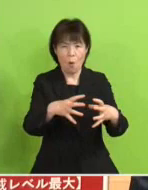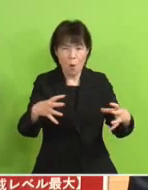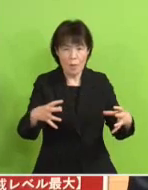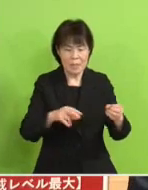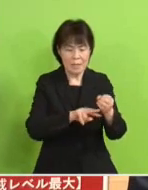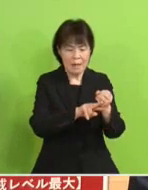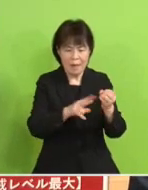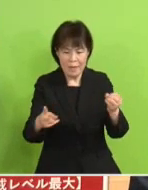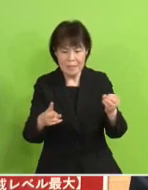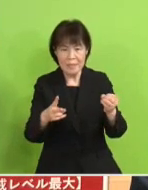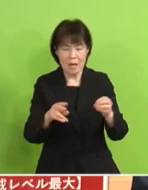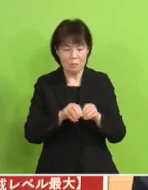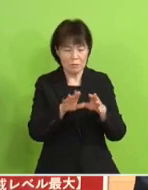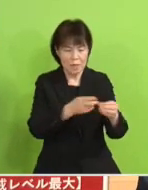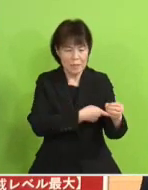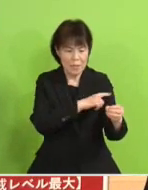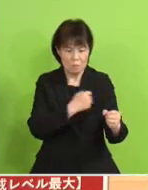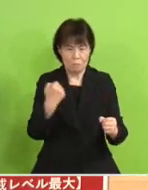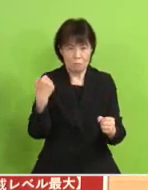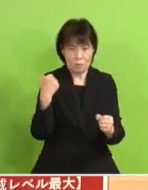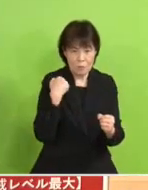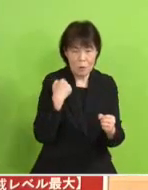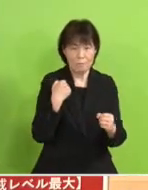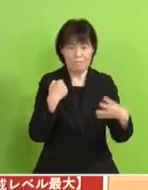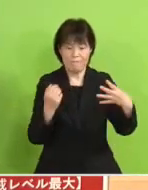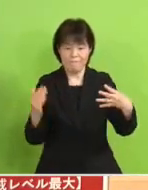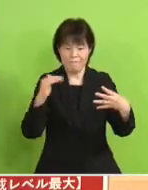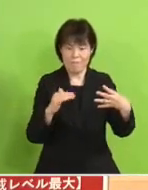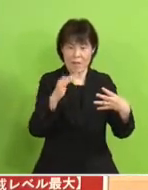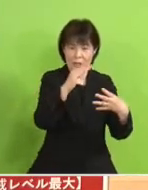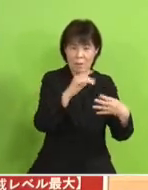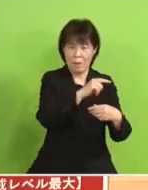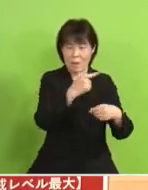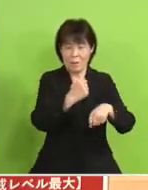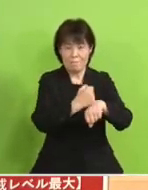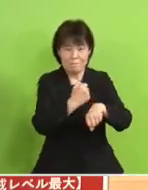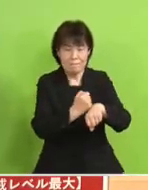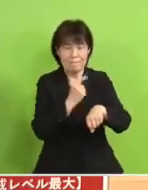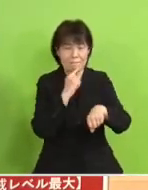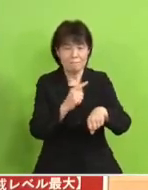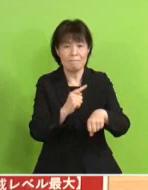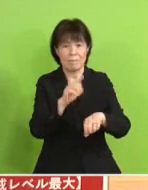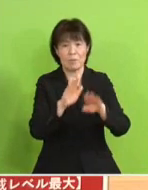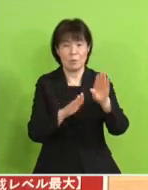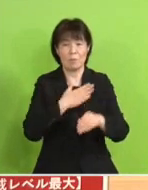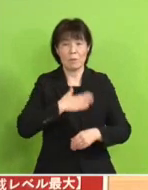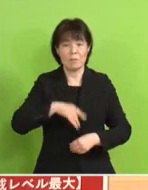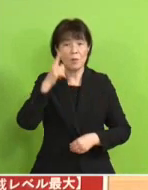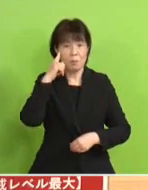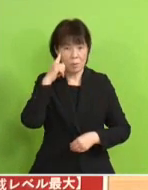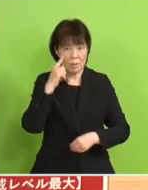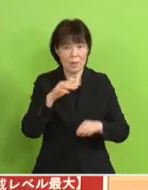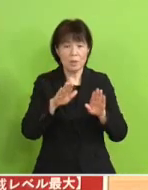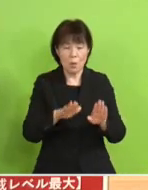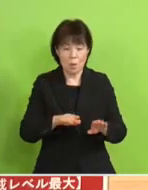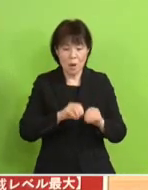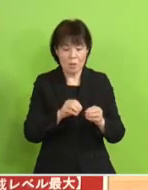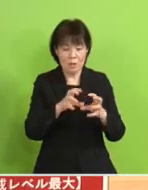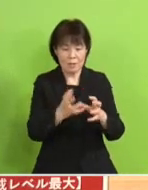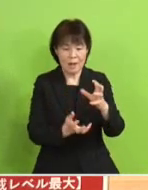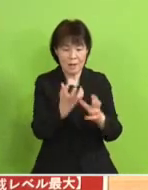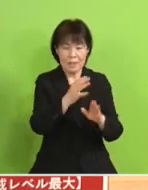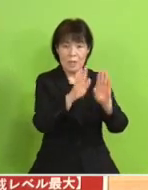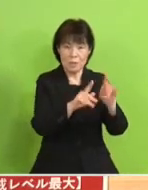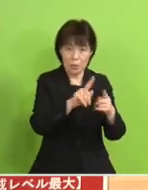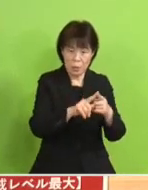株の感染の強さ、ともに第4波の深刻さを示しておりますが、本日はクラスターの発生状況や